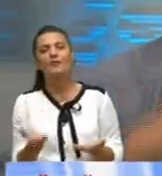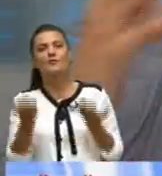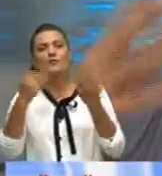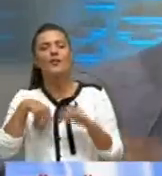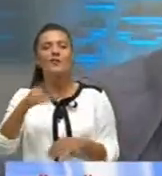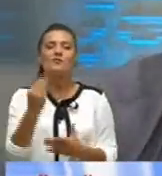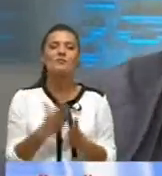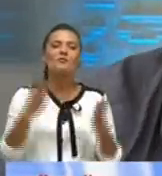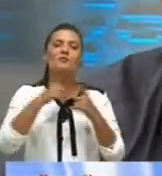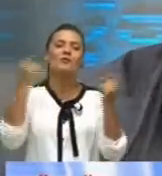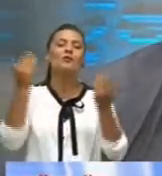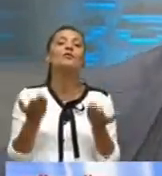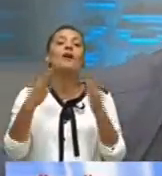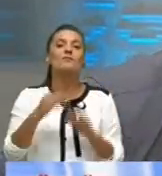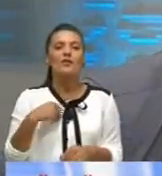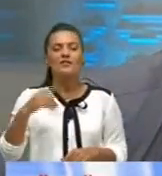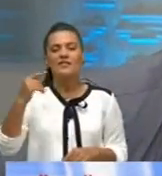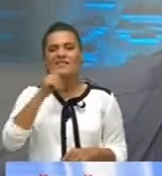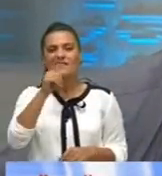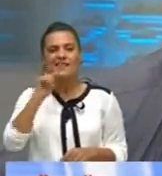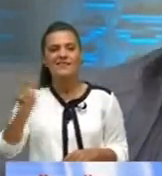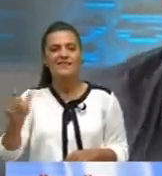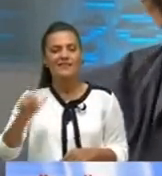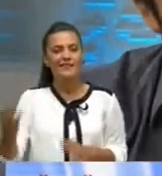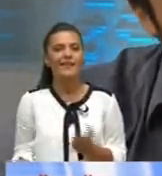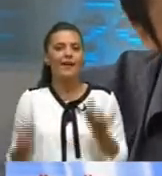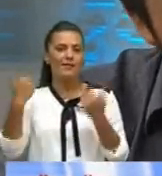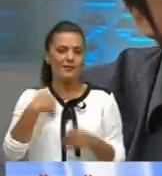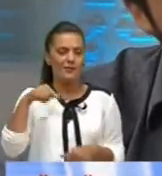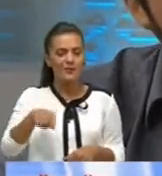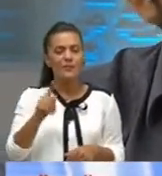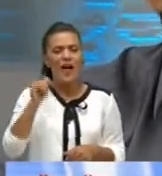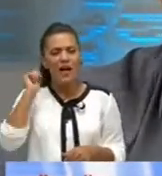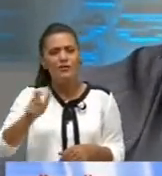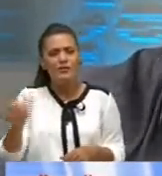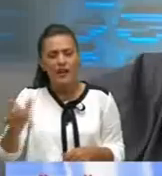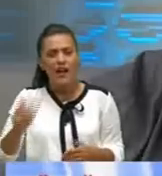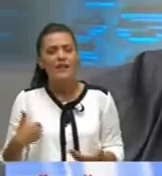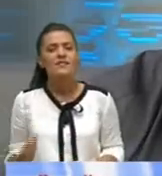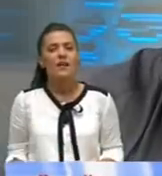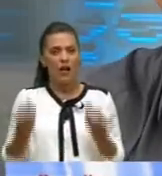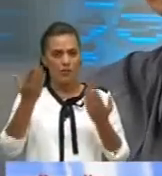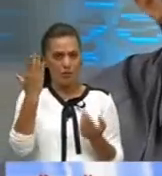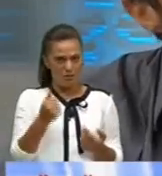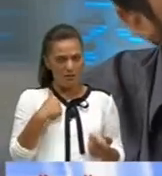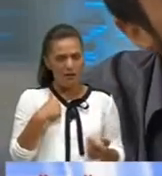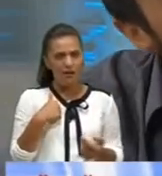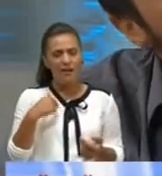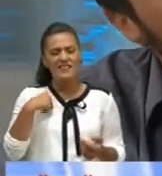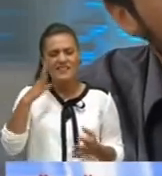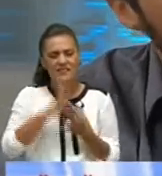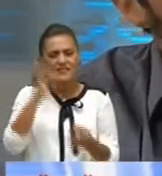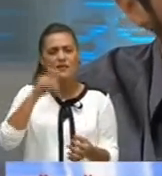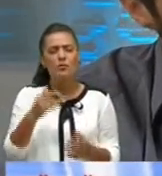uyanmıyoruz. Büyük bir mutlulukla uyanmıyoruz. Çalar saatle uyanıyoruz. Şimdi bu her gün çalar saatle uyandırılıyor olmak insanın zaten